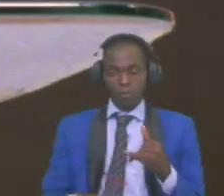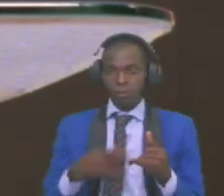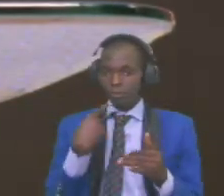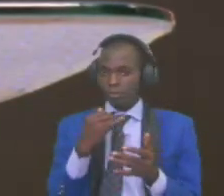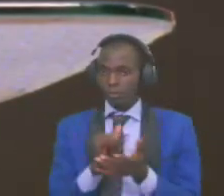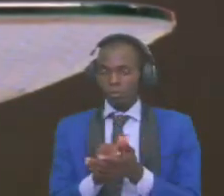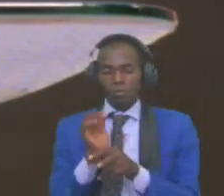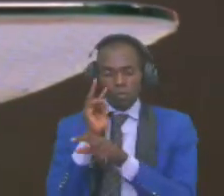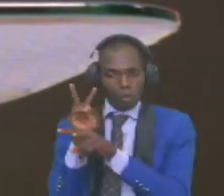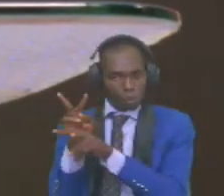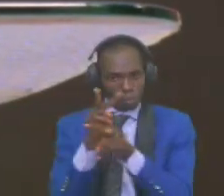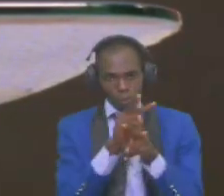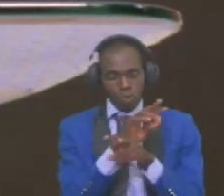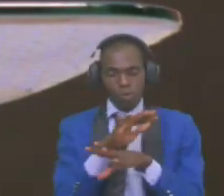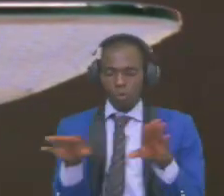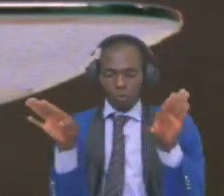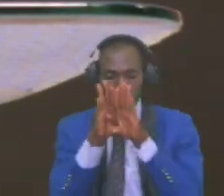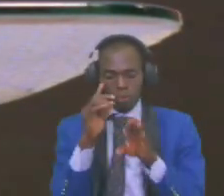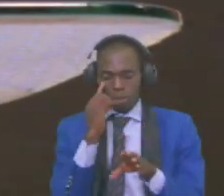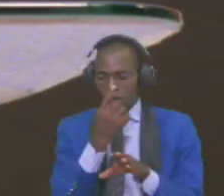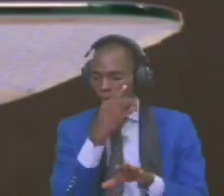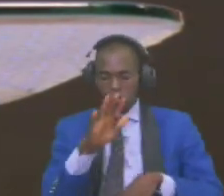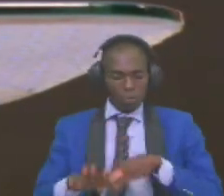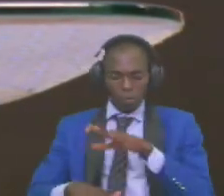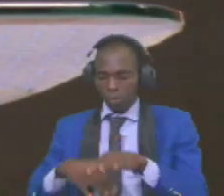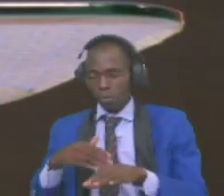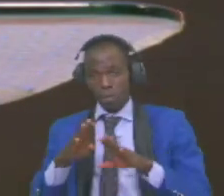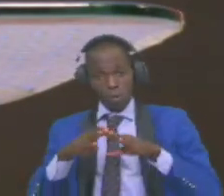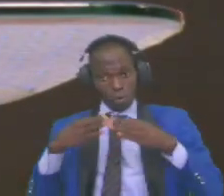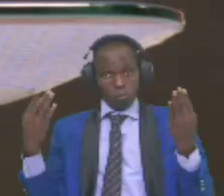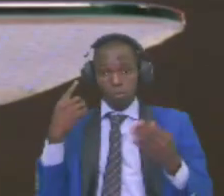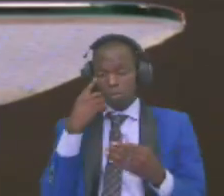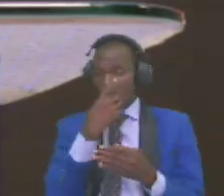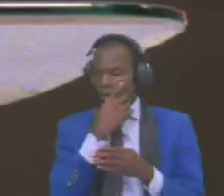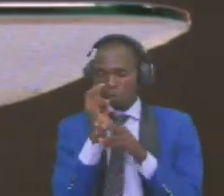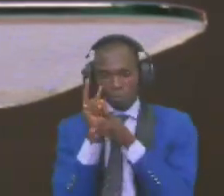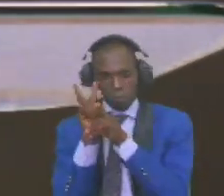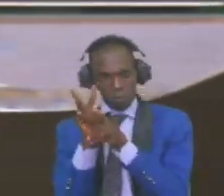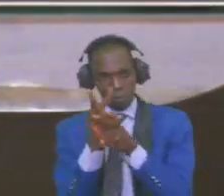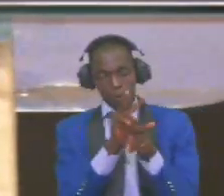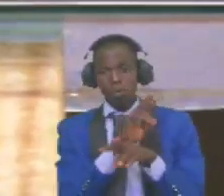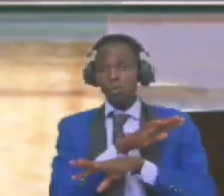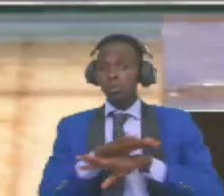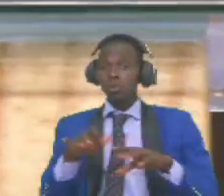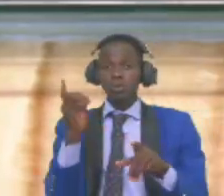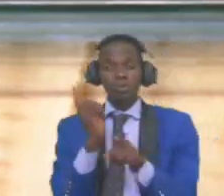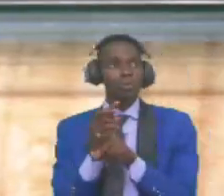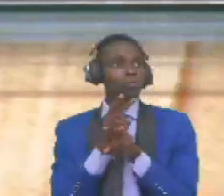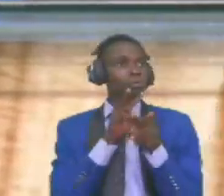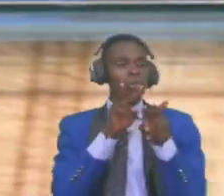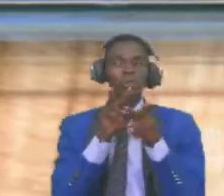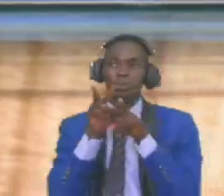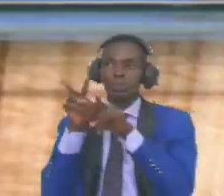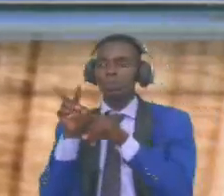le dîner a veillé ne fermez pas les yeux en marchant ouvrez les yeux veillée pour passemar d'aller au